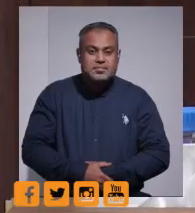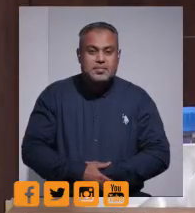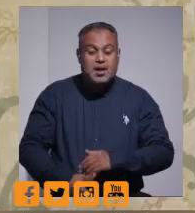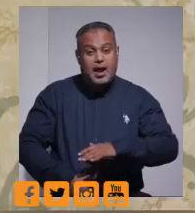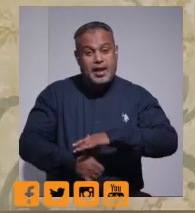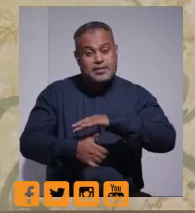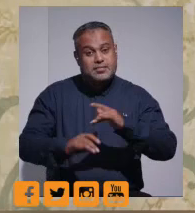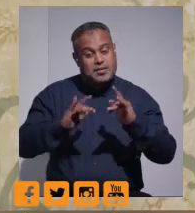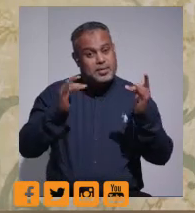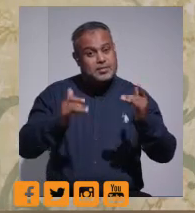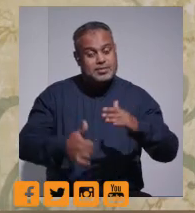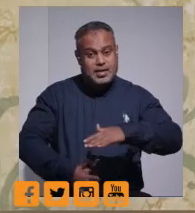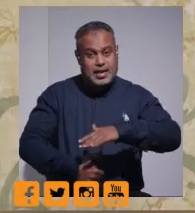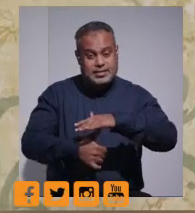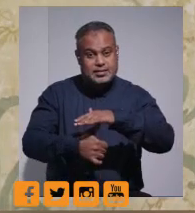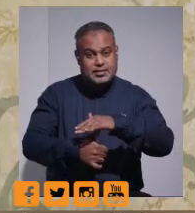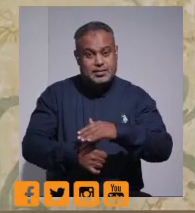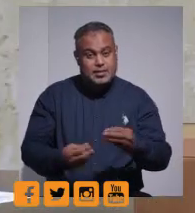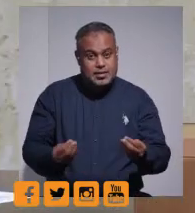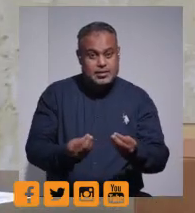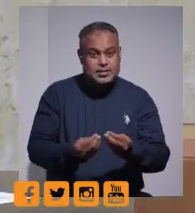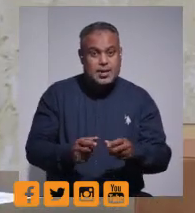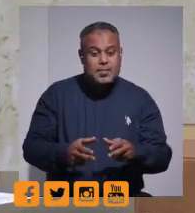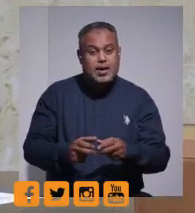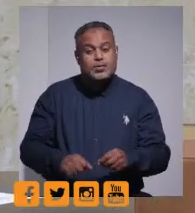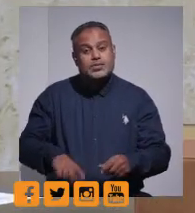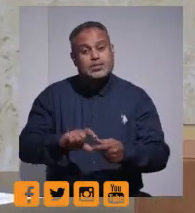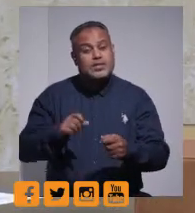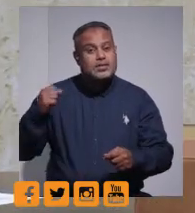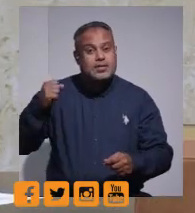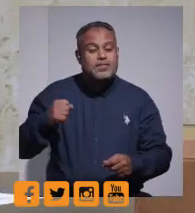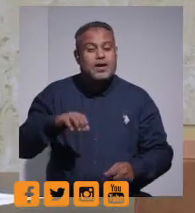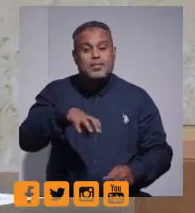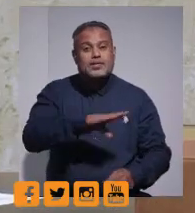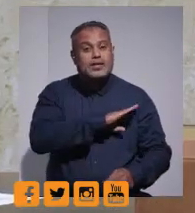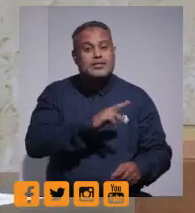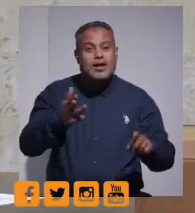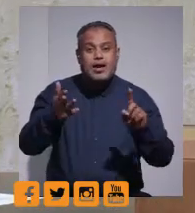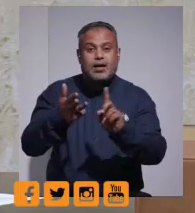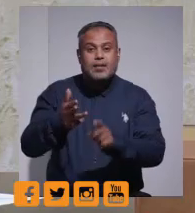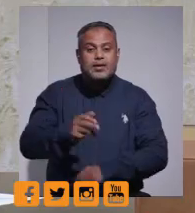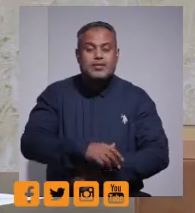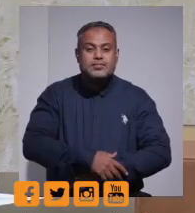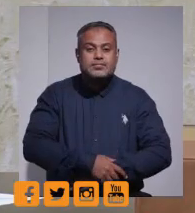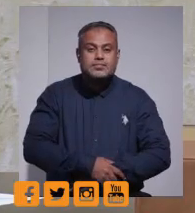رئيس مجلس القياده الرئاسيه يجتمعوا بوزير الدفاع وقياده المنطقه العسكريه الرابعه